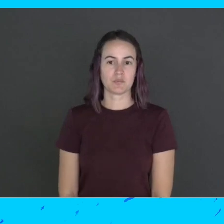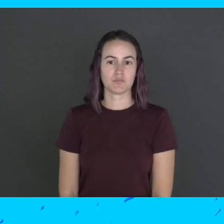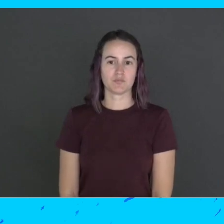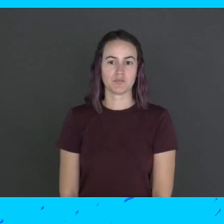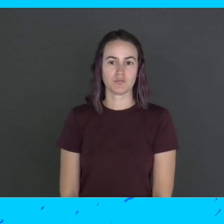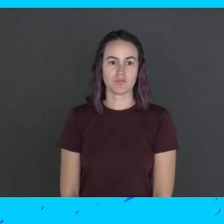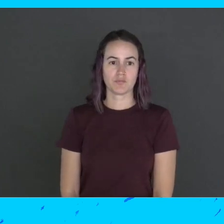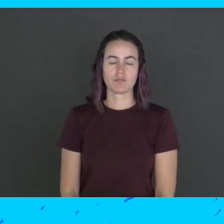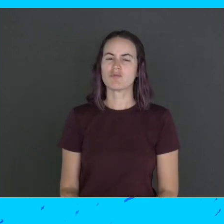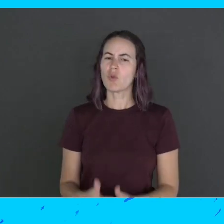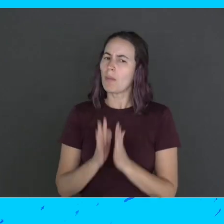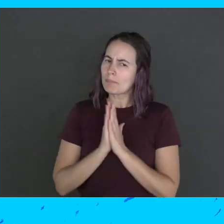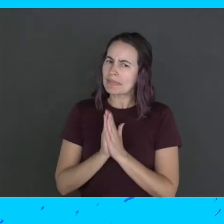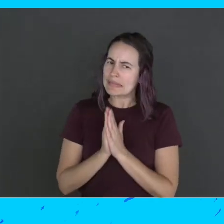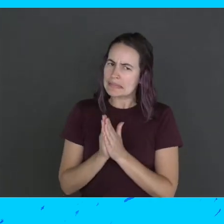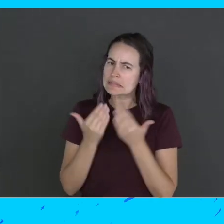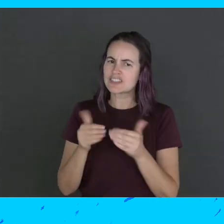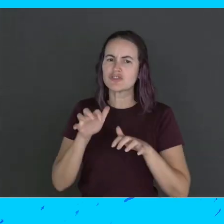Écrivez-les dans notre chat.